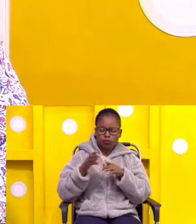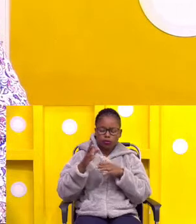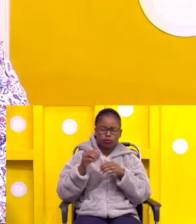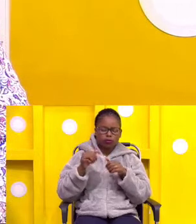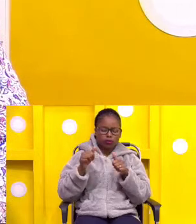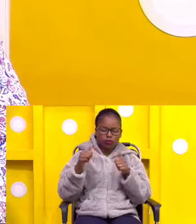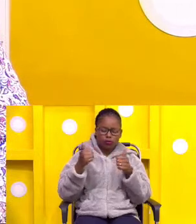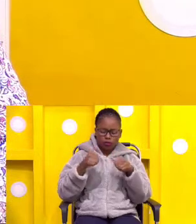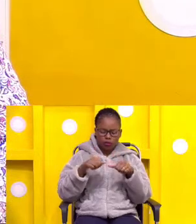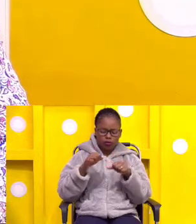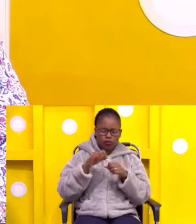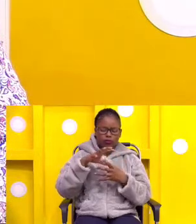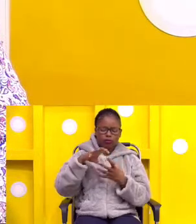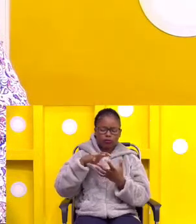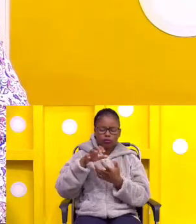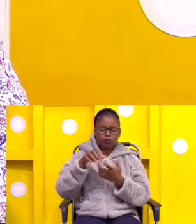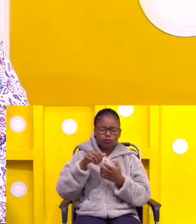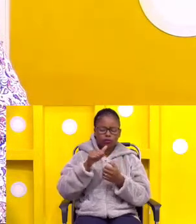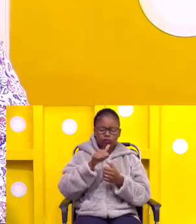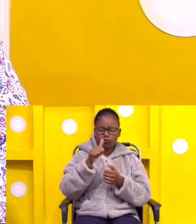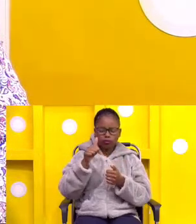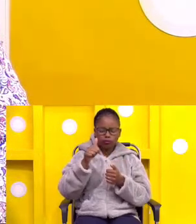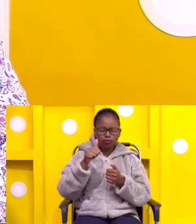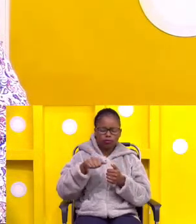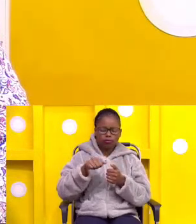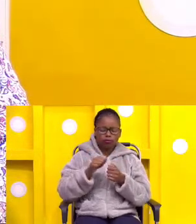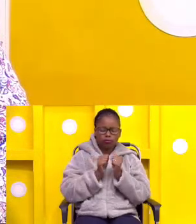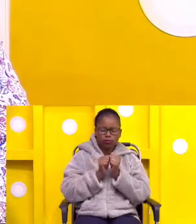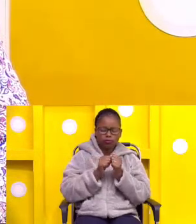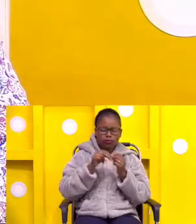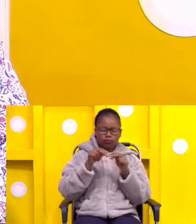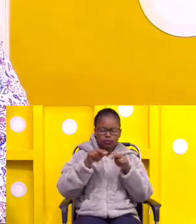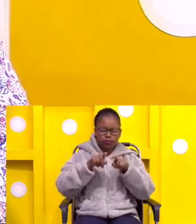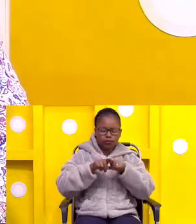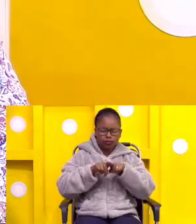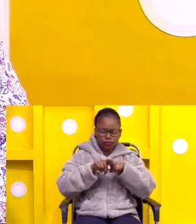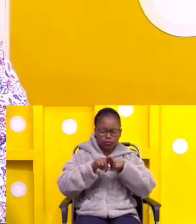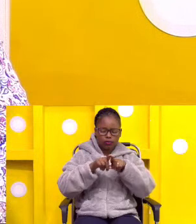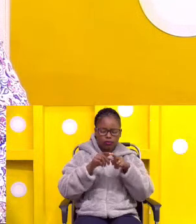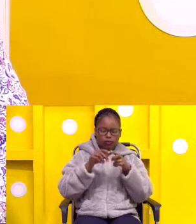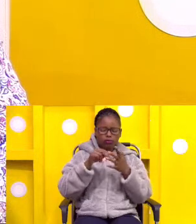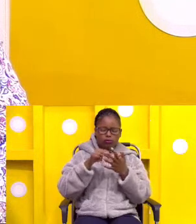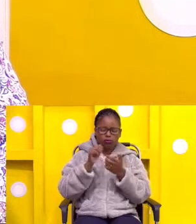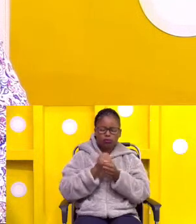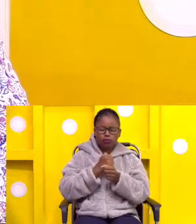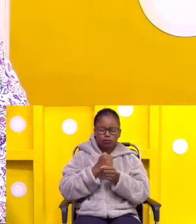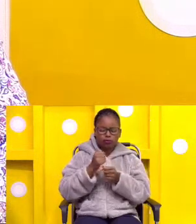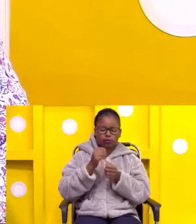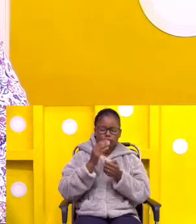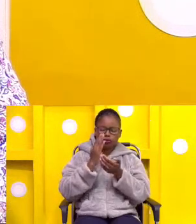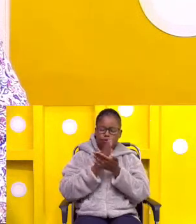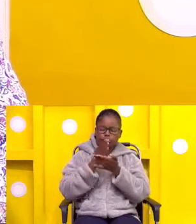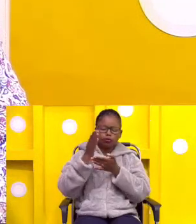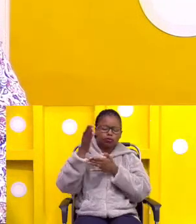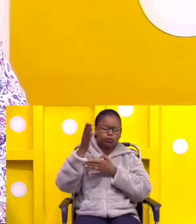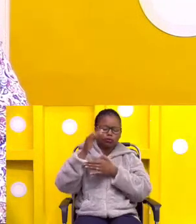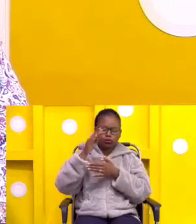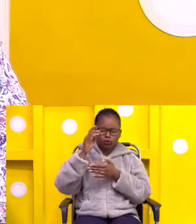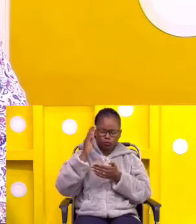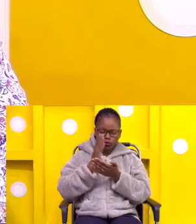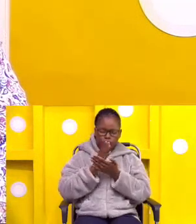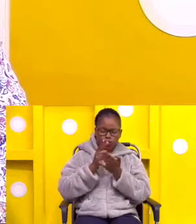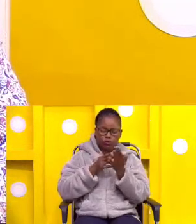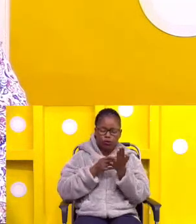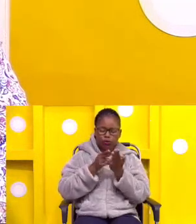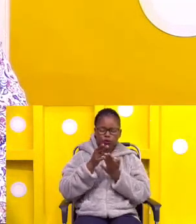Gũtirĩ Ngai ingĩ ingĩrũgamana nawe. Wee nĩwe Ngai ũrĩa we. Wee nĩwe mũtheru.